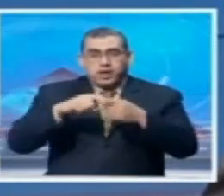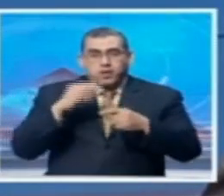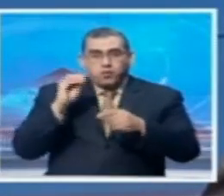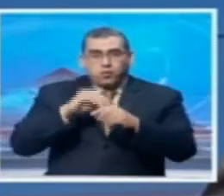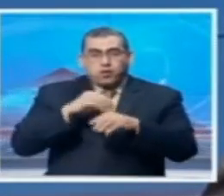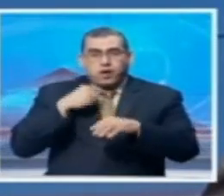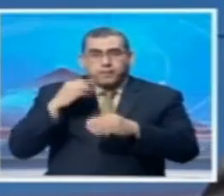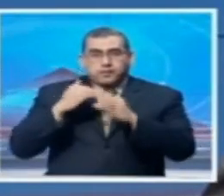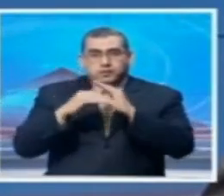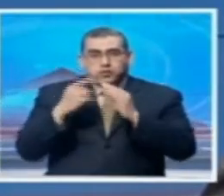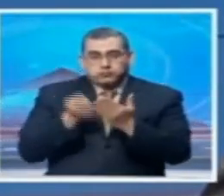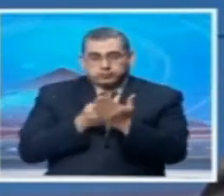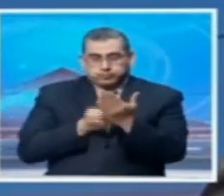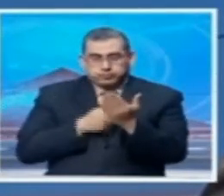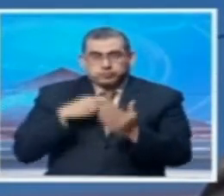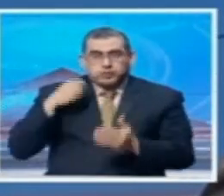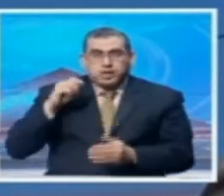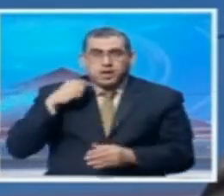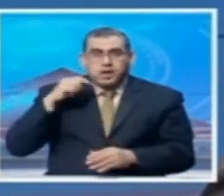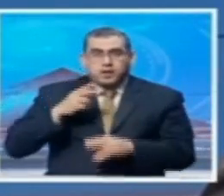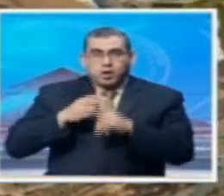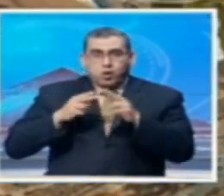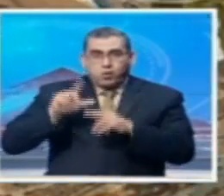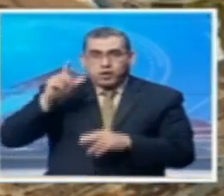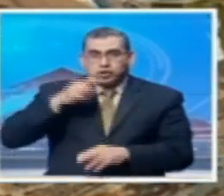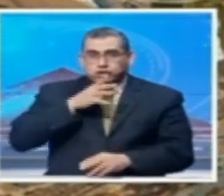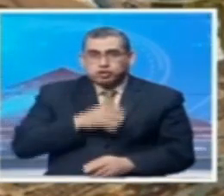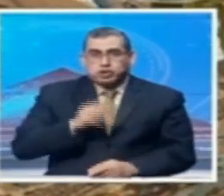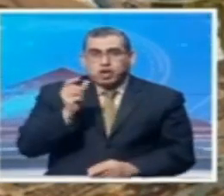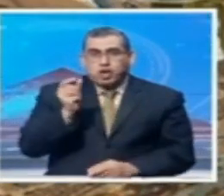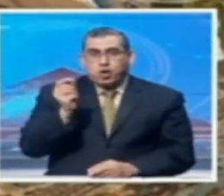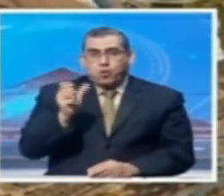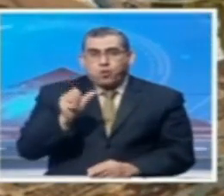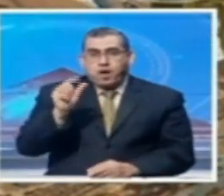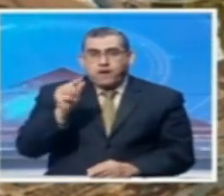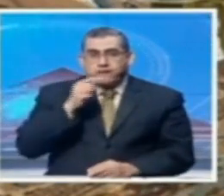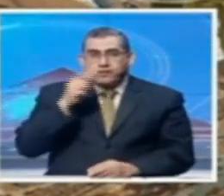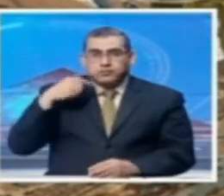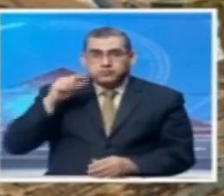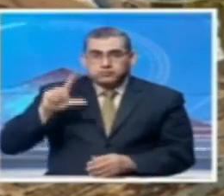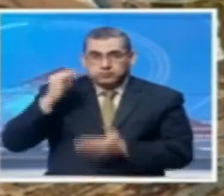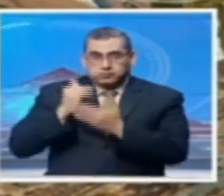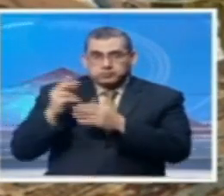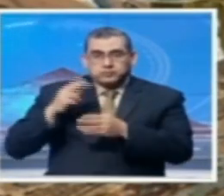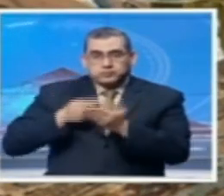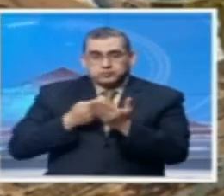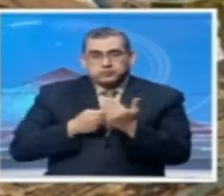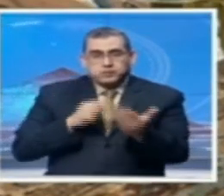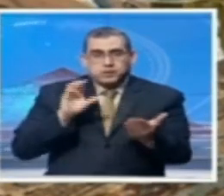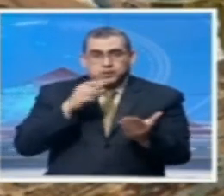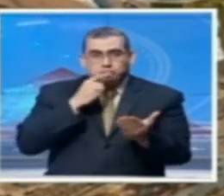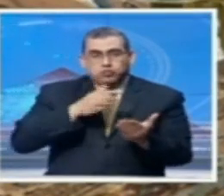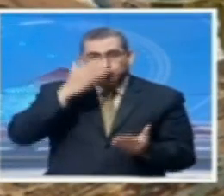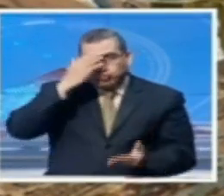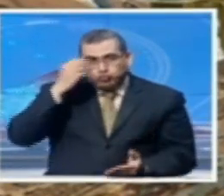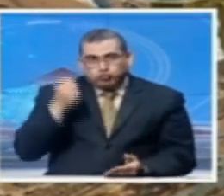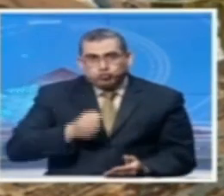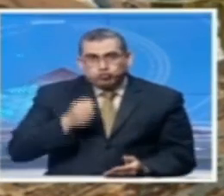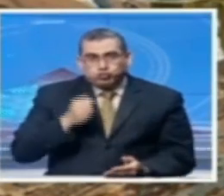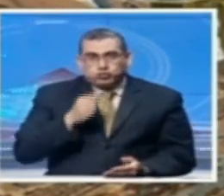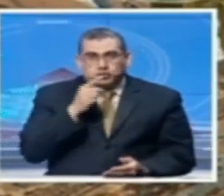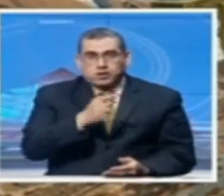رسالة خطية إلى الرئيس السيسي من أمير الكويت الشيخ نواف الأحمد الجابر الصباح، تضمنت نقل التحيات إلى